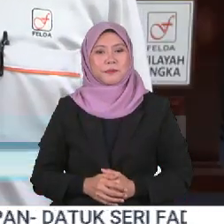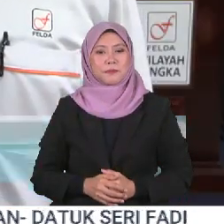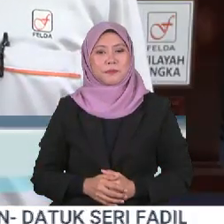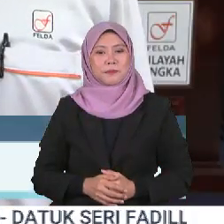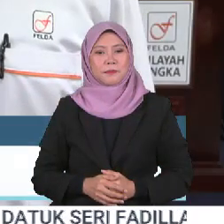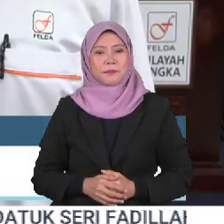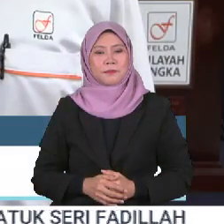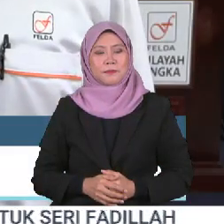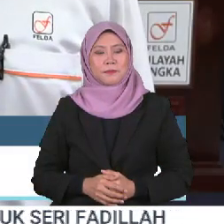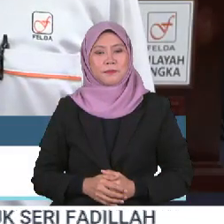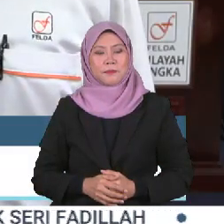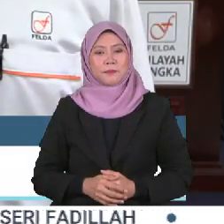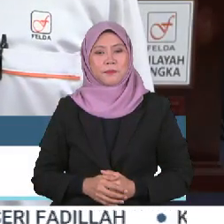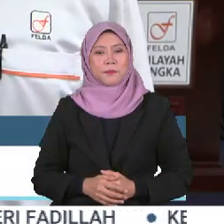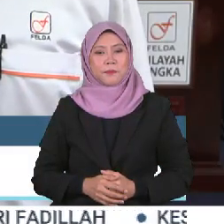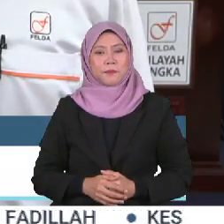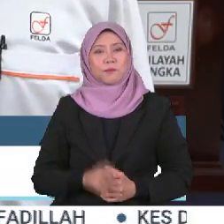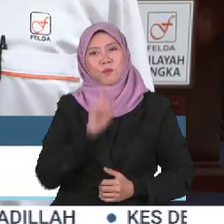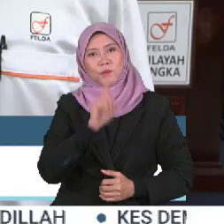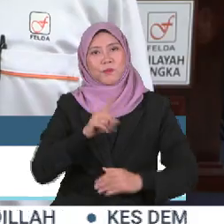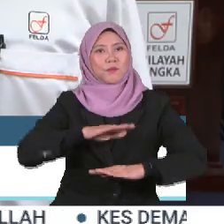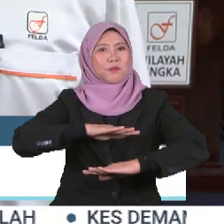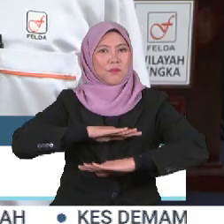Kita berpuas hati lah